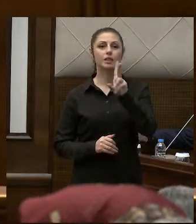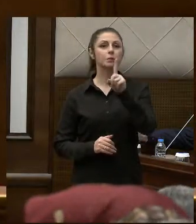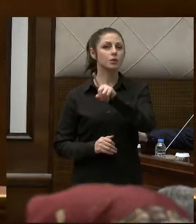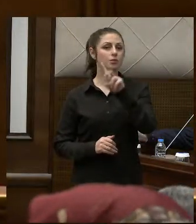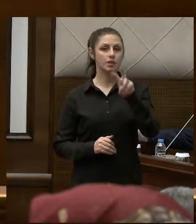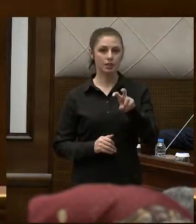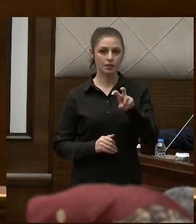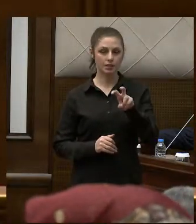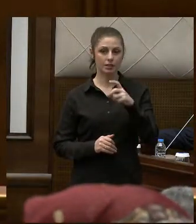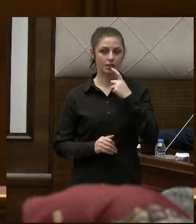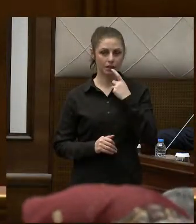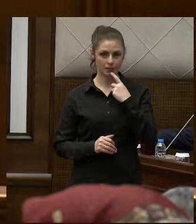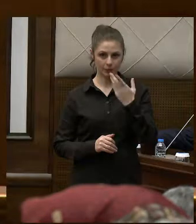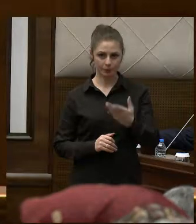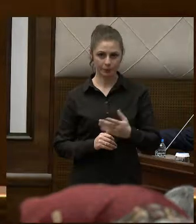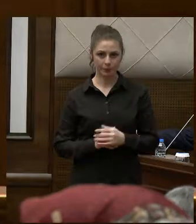2018 yılı